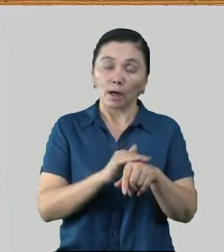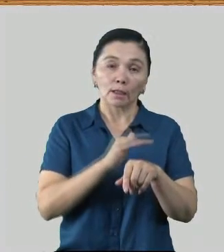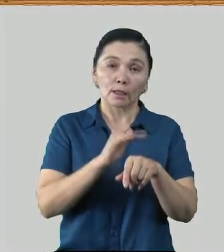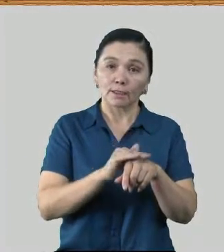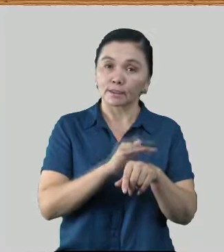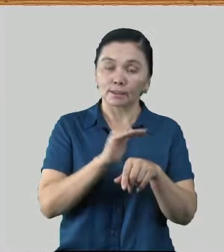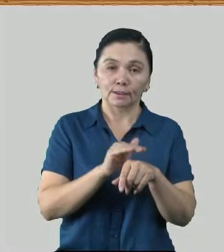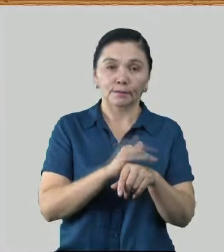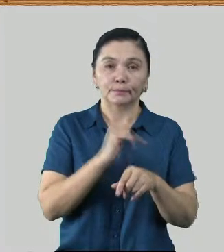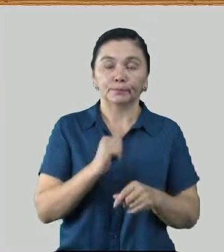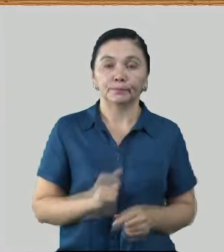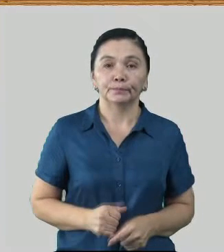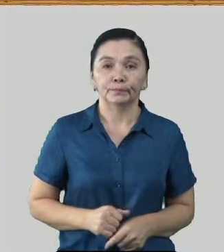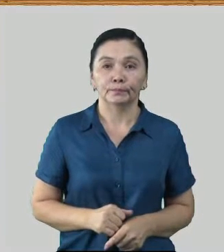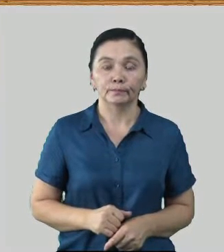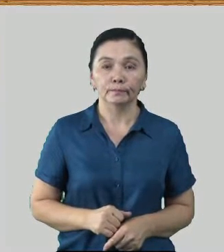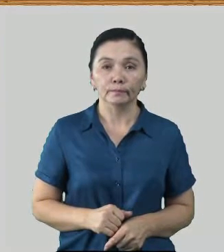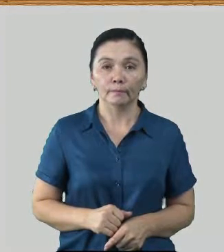Молодцы.